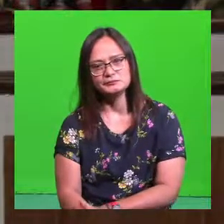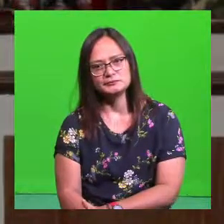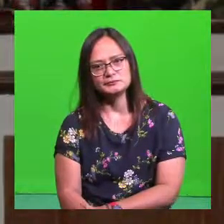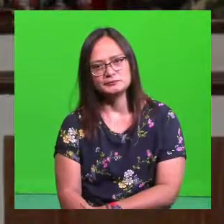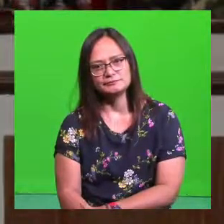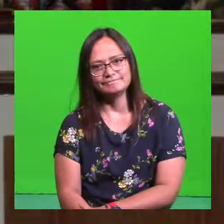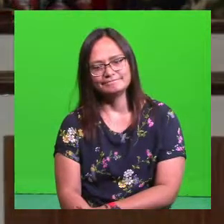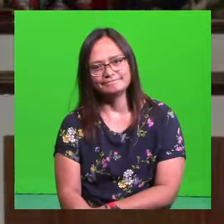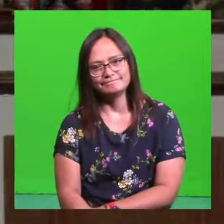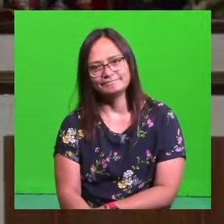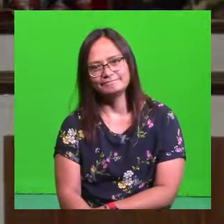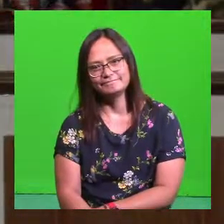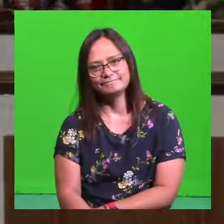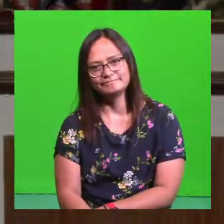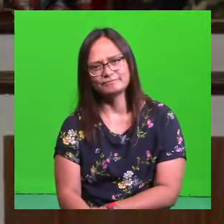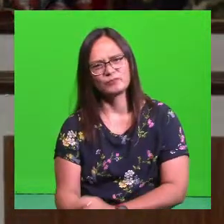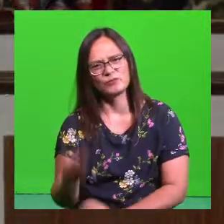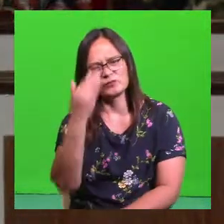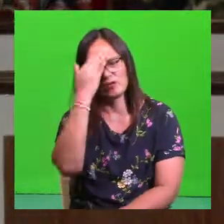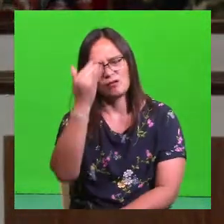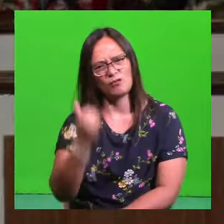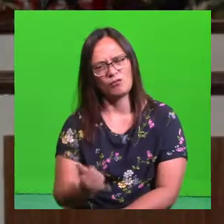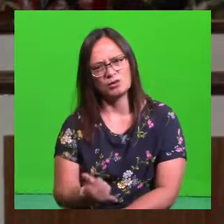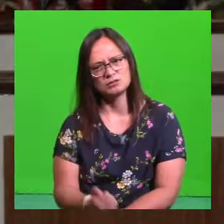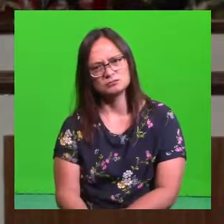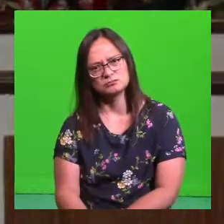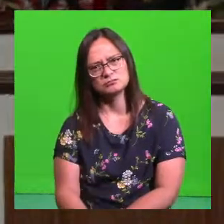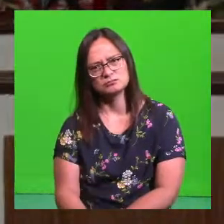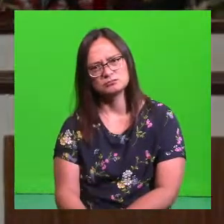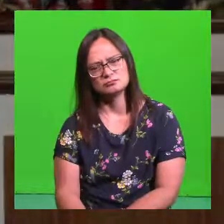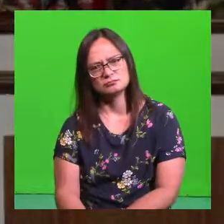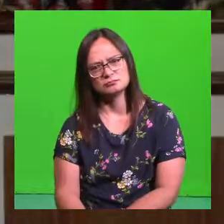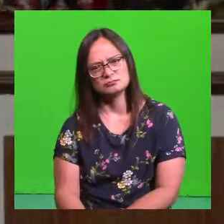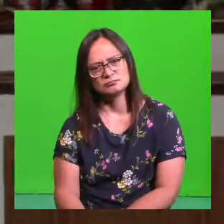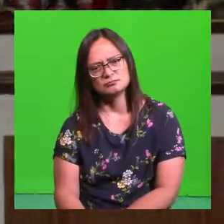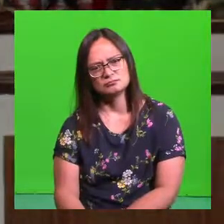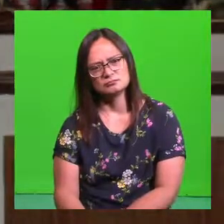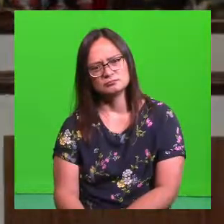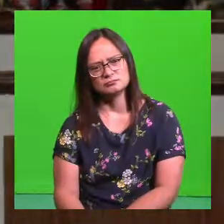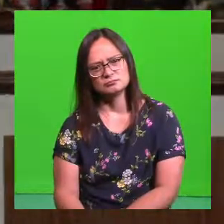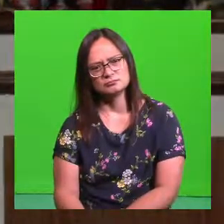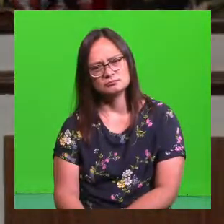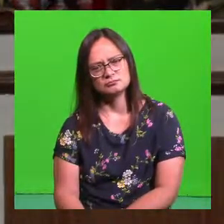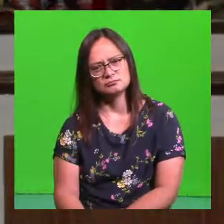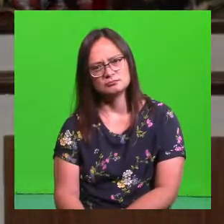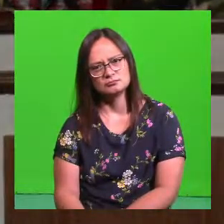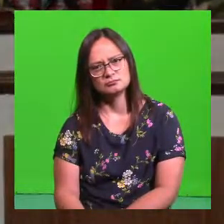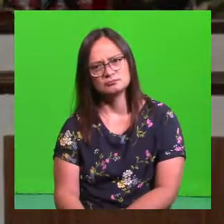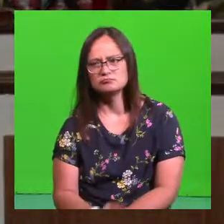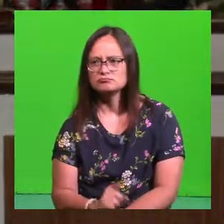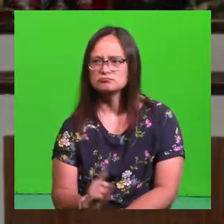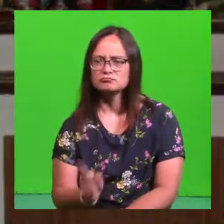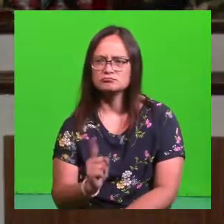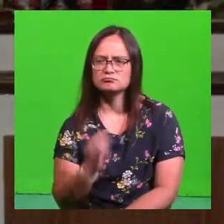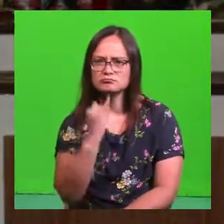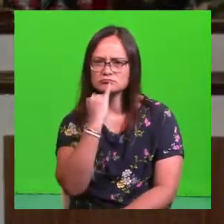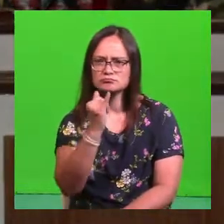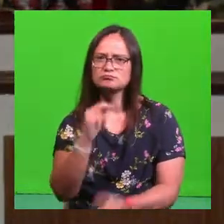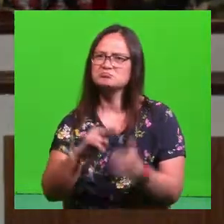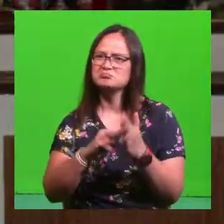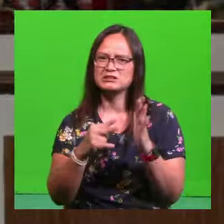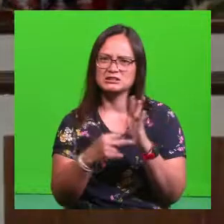Bakit 3 araw? Ano ba ika ang significance ito para sa atin? And then he rises